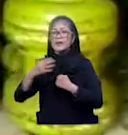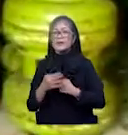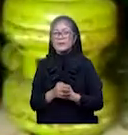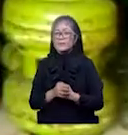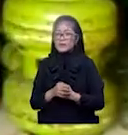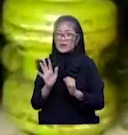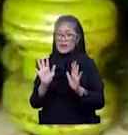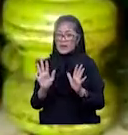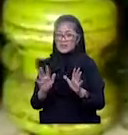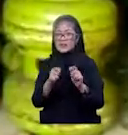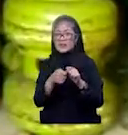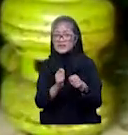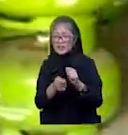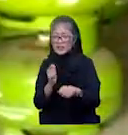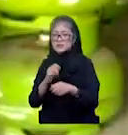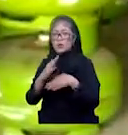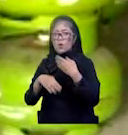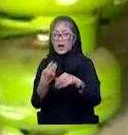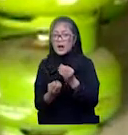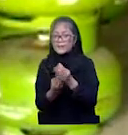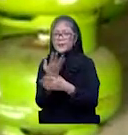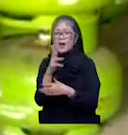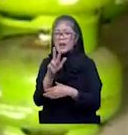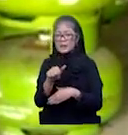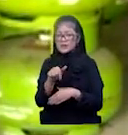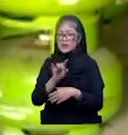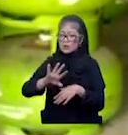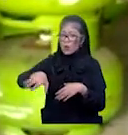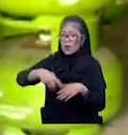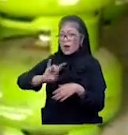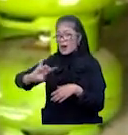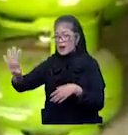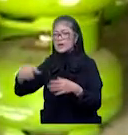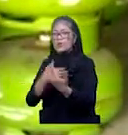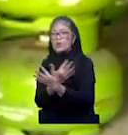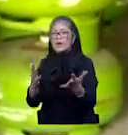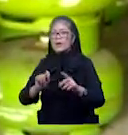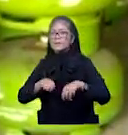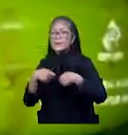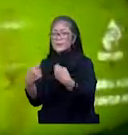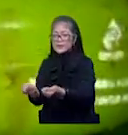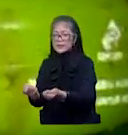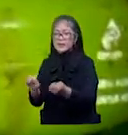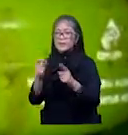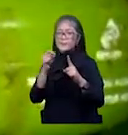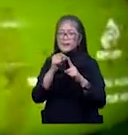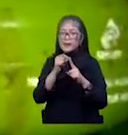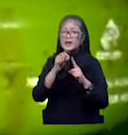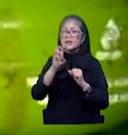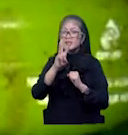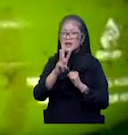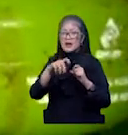Nantinya uji coba akan terus dikembangkan ke wilayah lain sehingga masyarakat yang terdaftar dalam P3KE lah yang berhak menerima maupun membeli